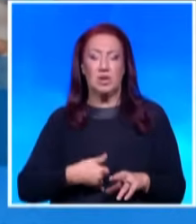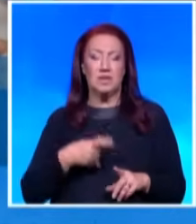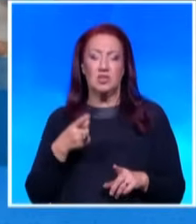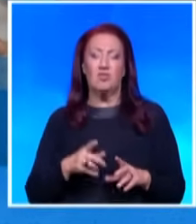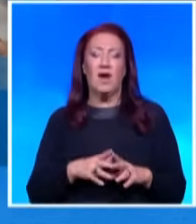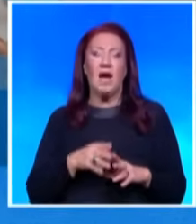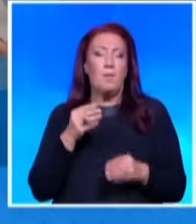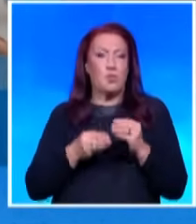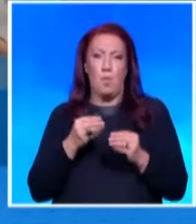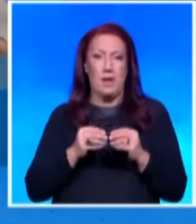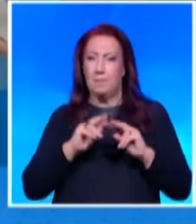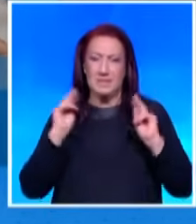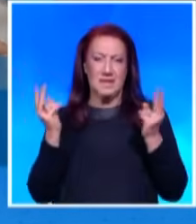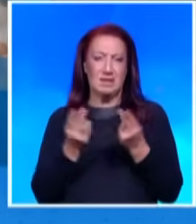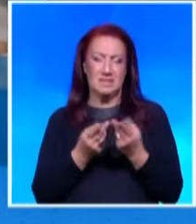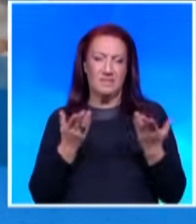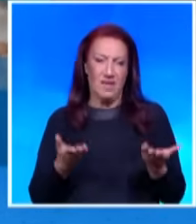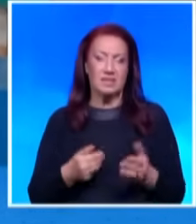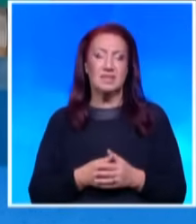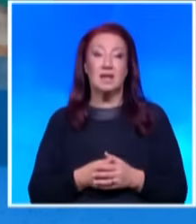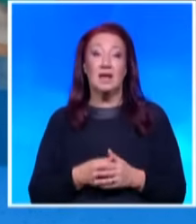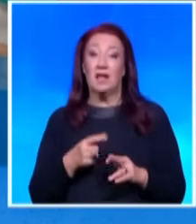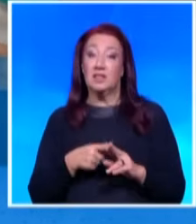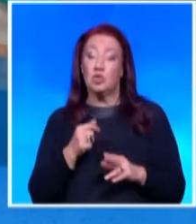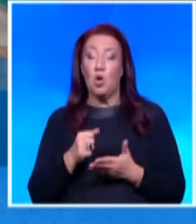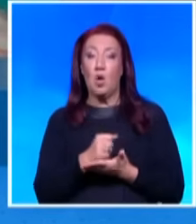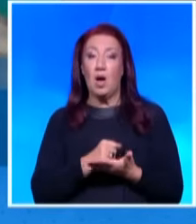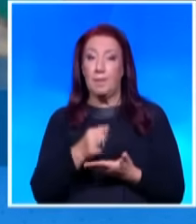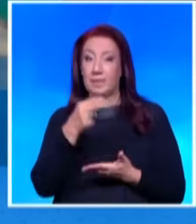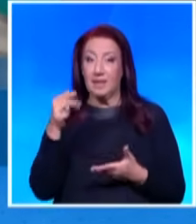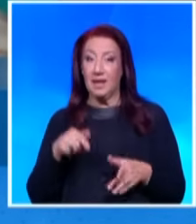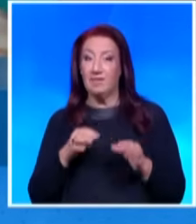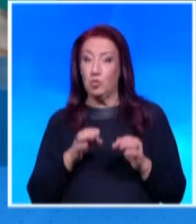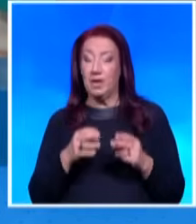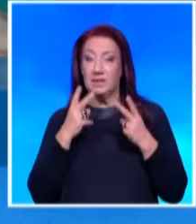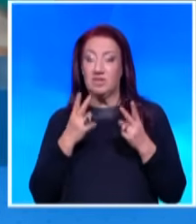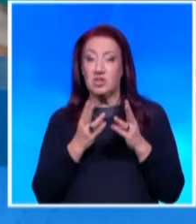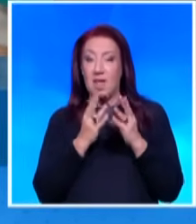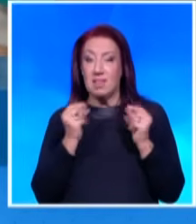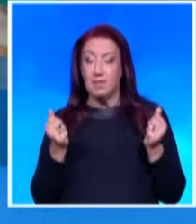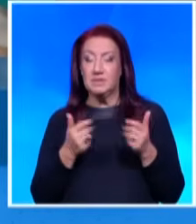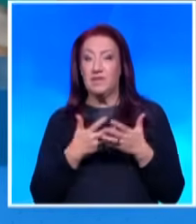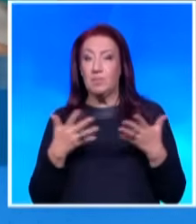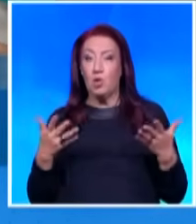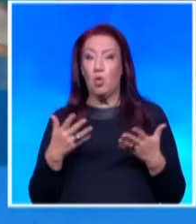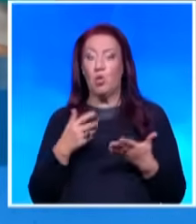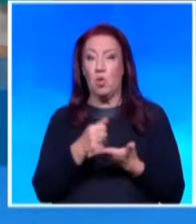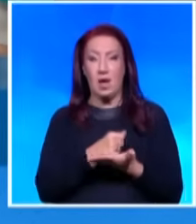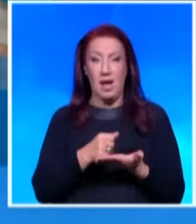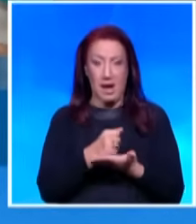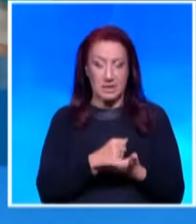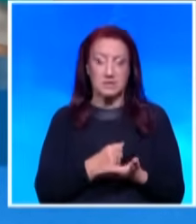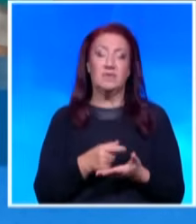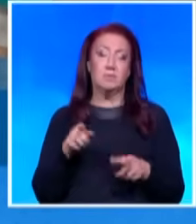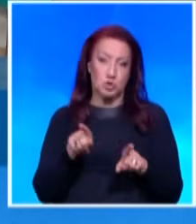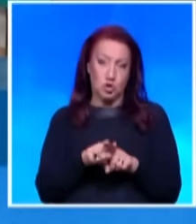му от България да е причина за него. Но в аптеките и в момента отчитат, че продължават да липсват редица лекарства, сред които и